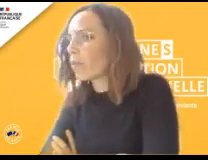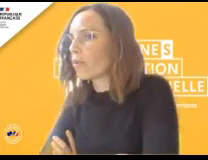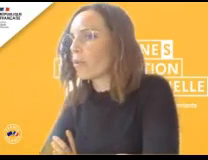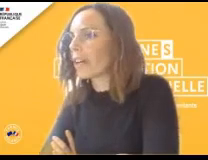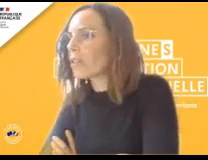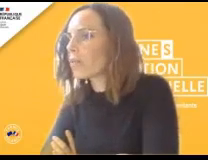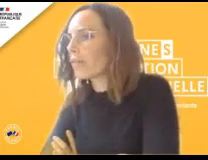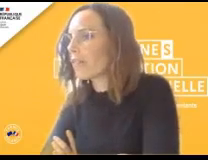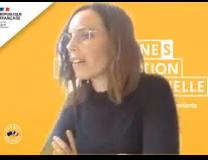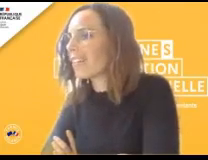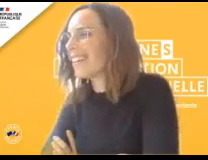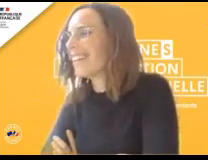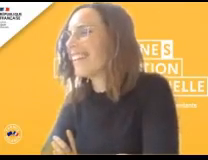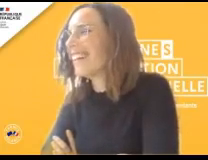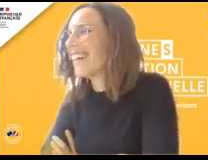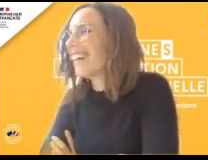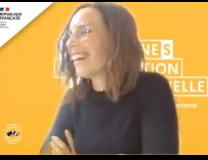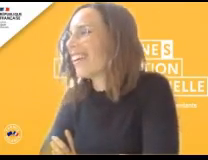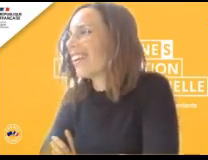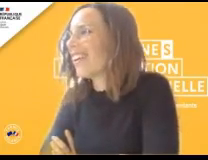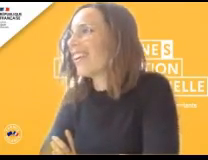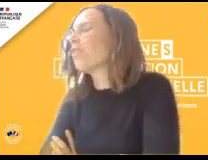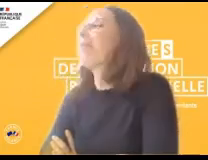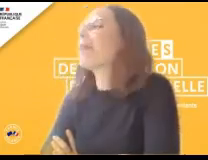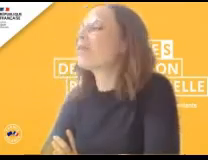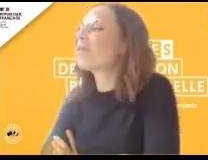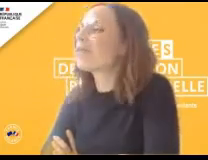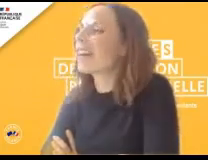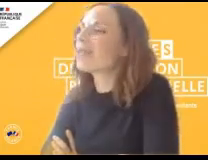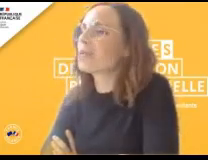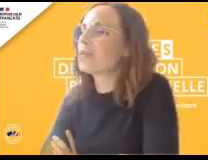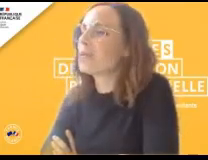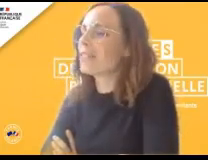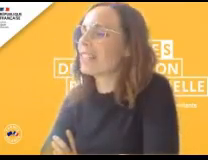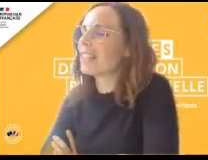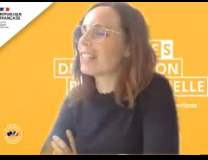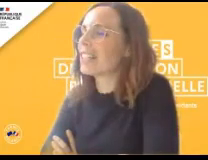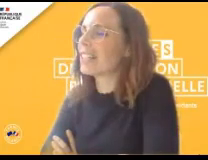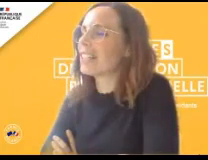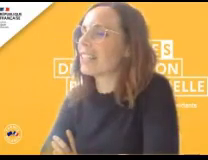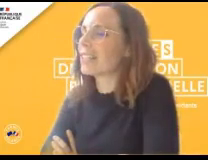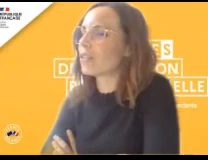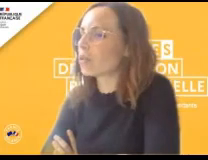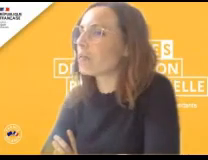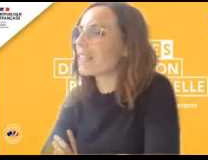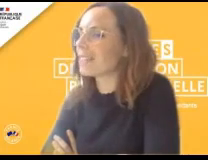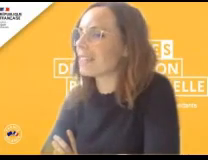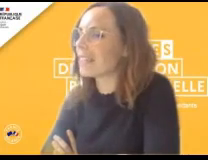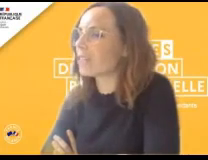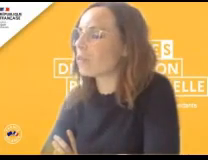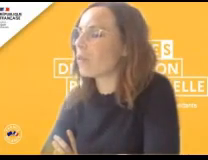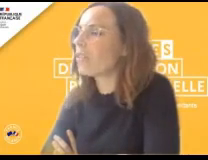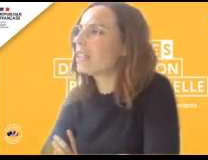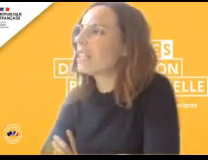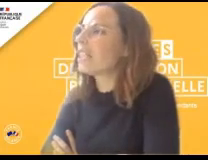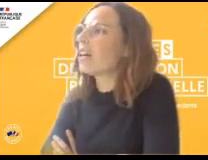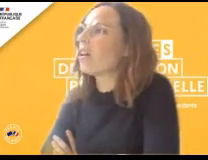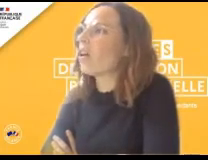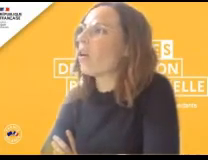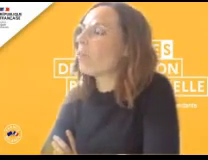je réponds pour le réseau EVA. On n'a pas de contact, nous, avec les entreprises